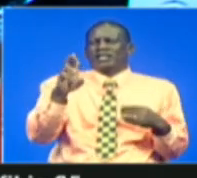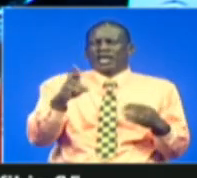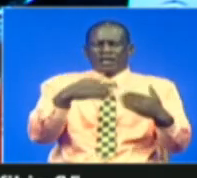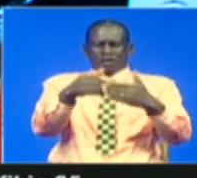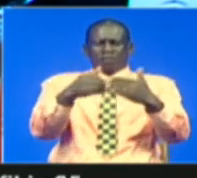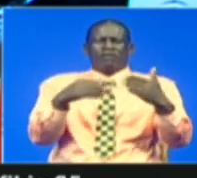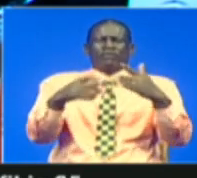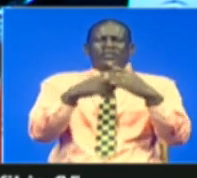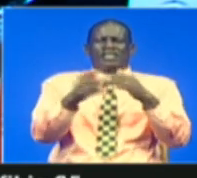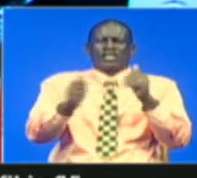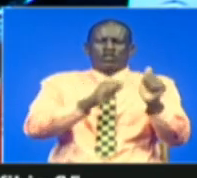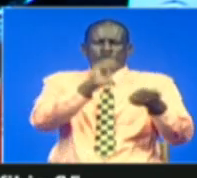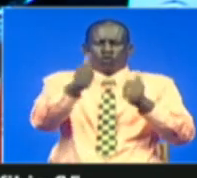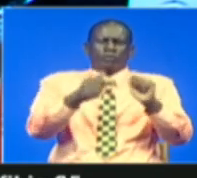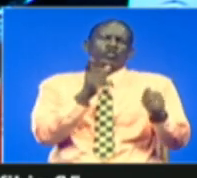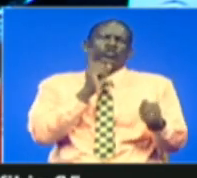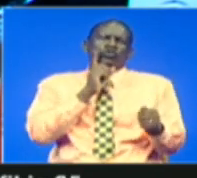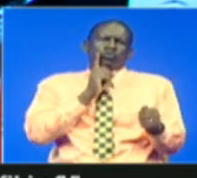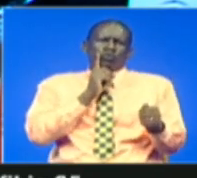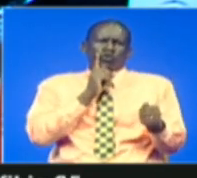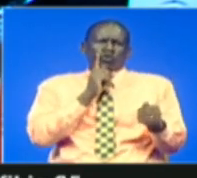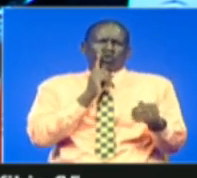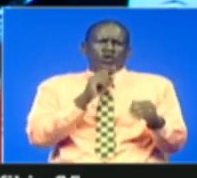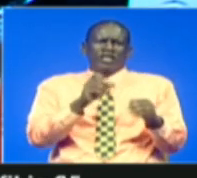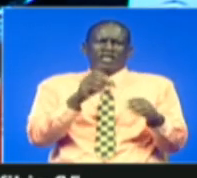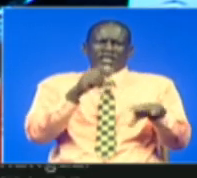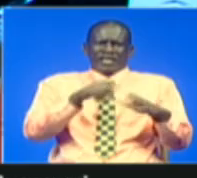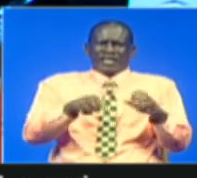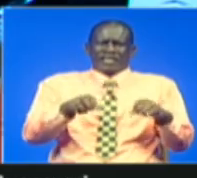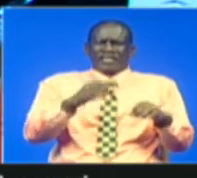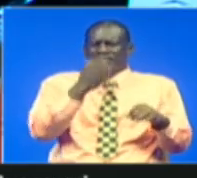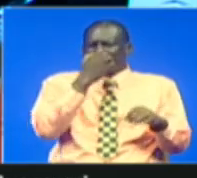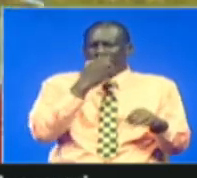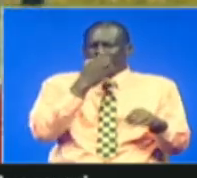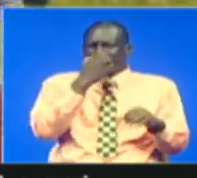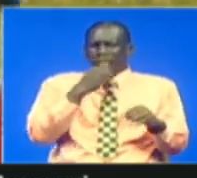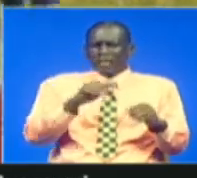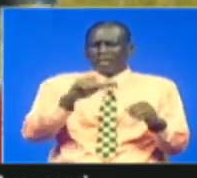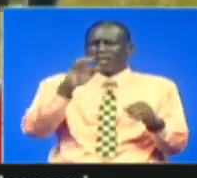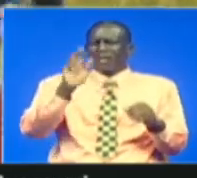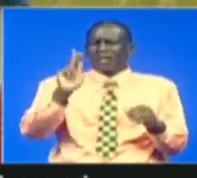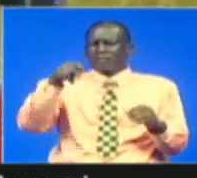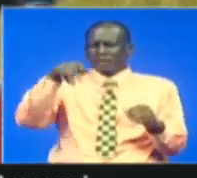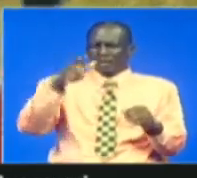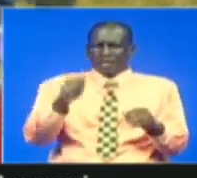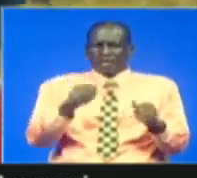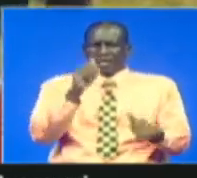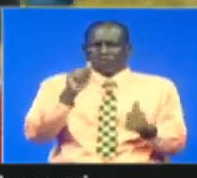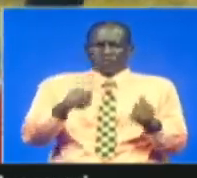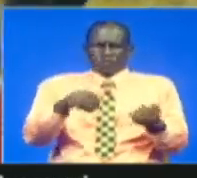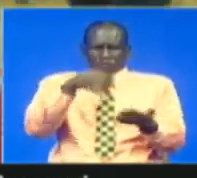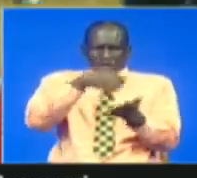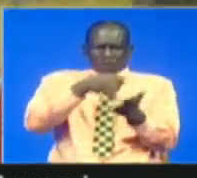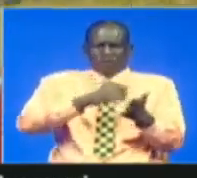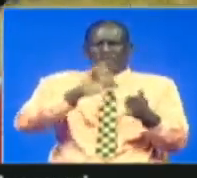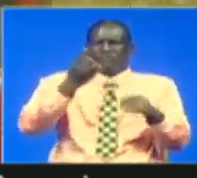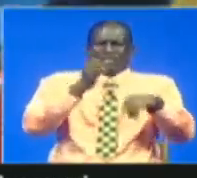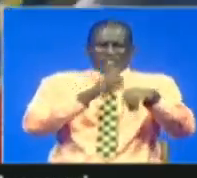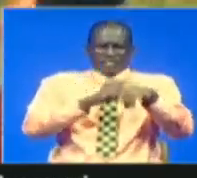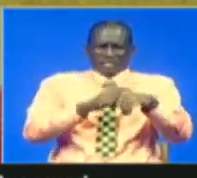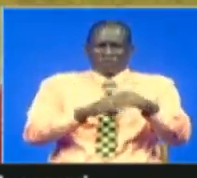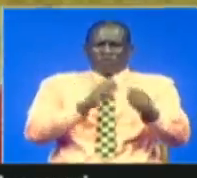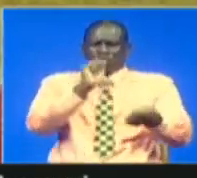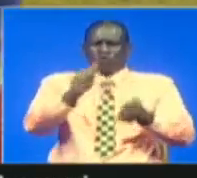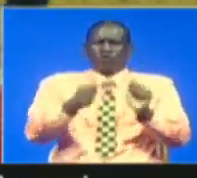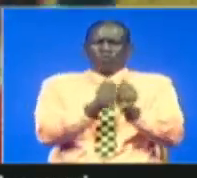kipute kuanza rasmi hapo kesho katika uwanja wa taifa nchini Tanzania. Bandari ya Mbaye itashiriki dimba hilo kwa mara ya kwanza, itapambana